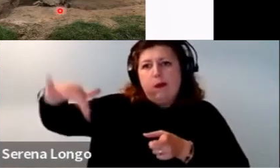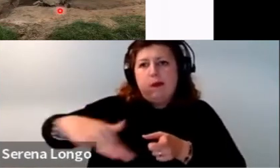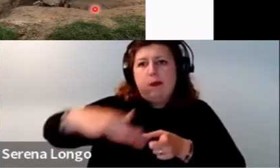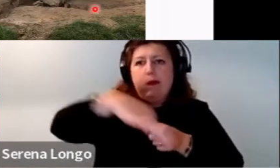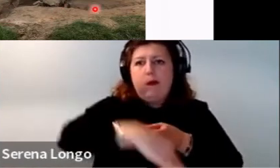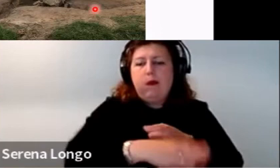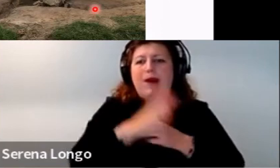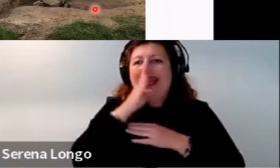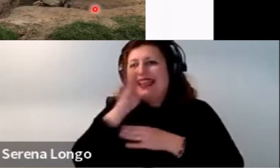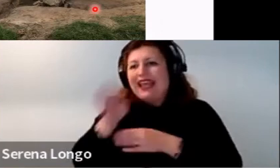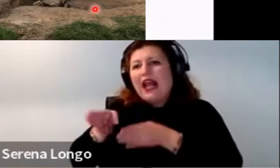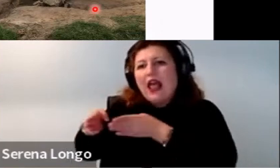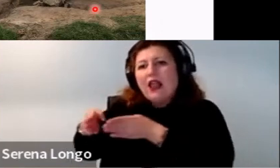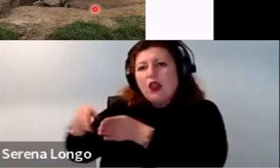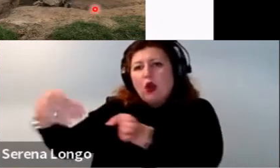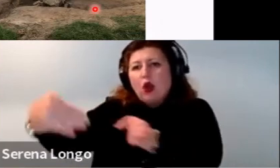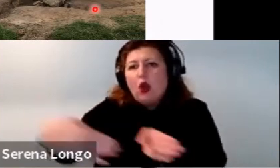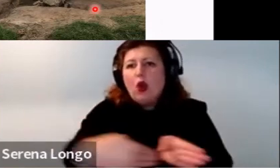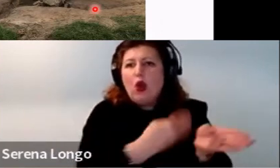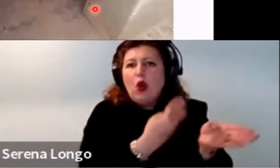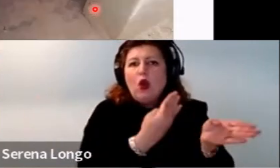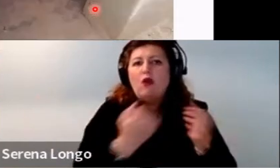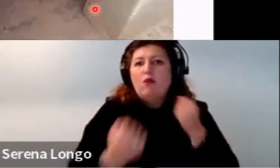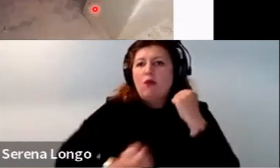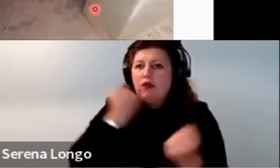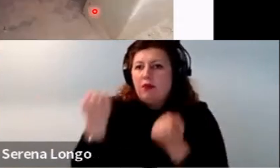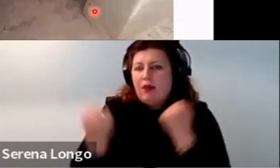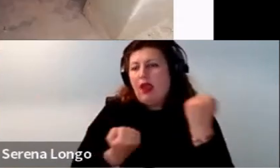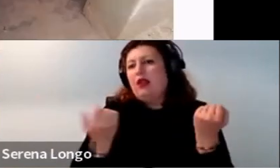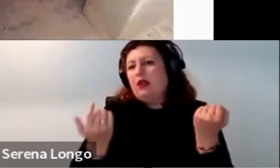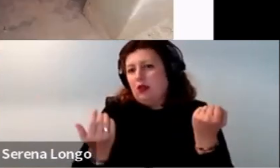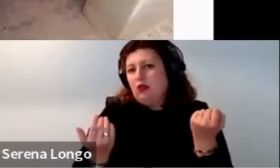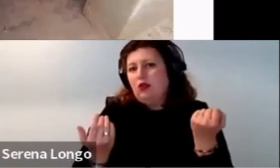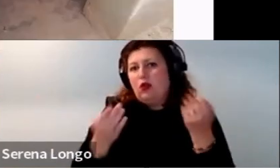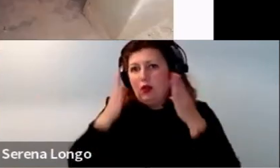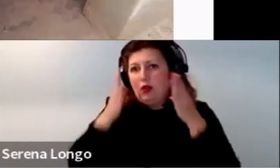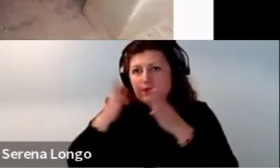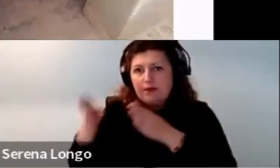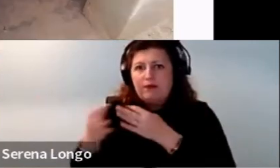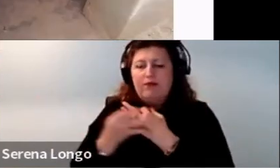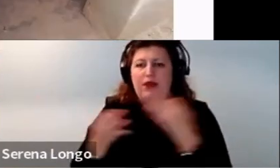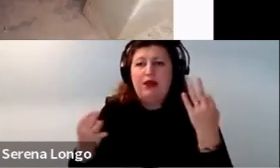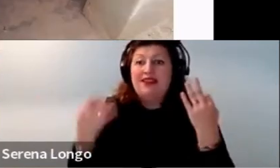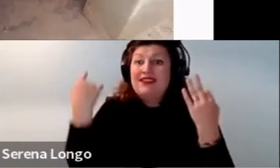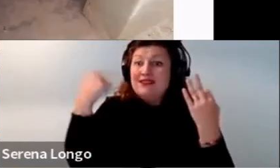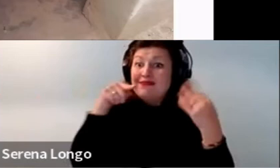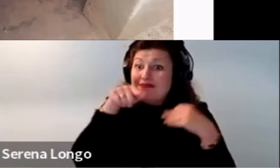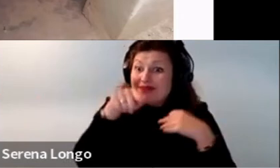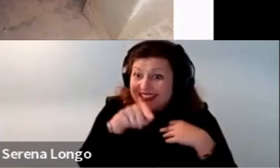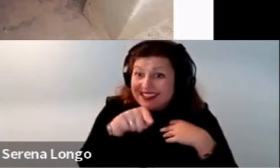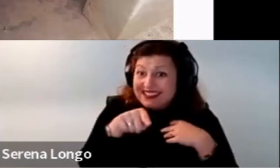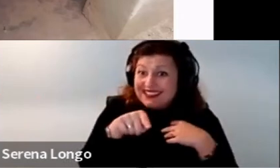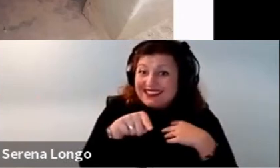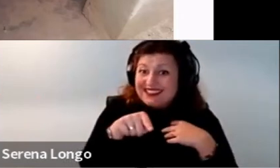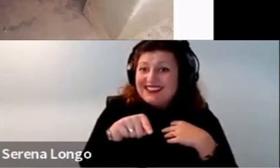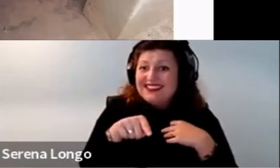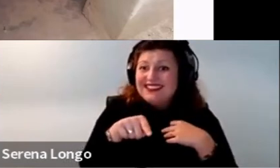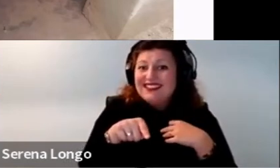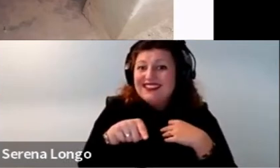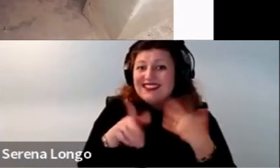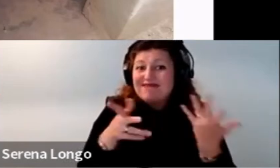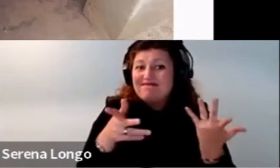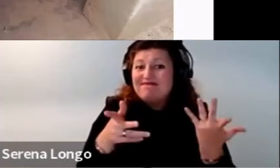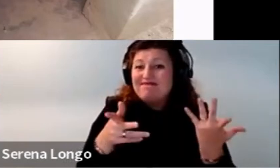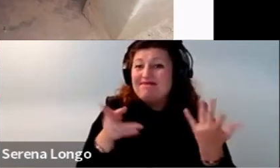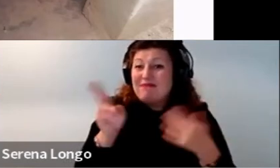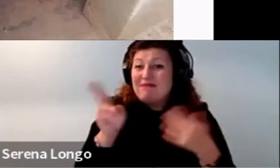anche la libertà di movimento di tutti i bambini, in realtà. Questo è uno dei forse